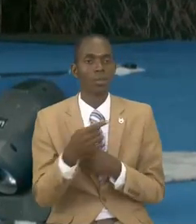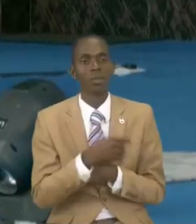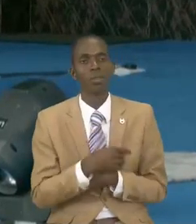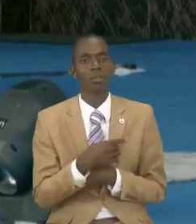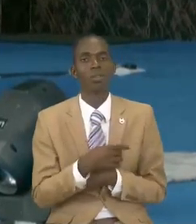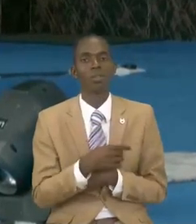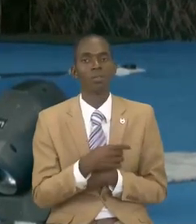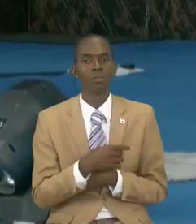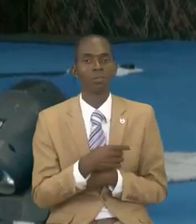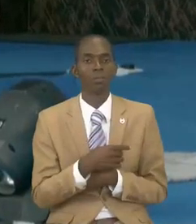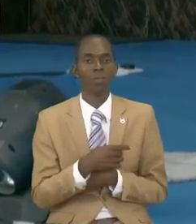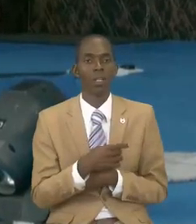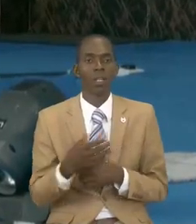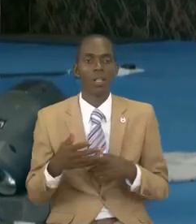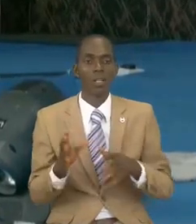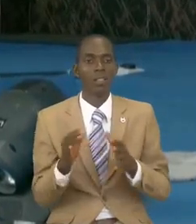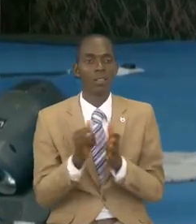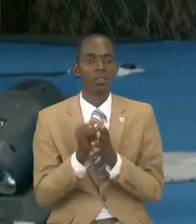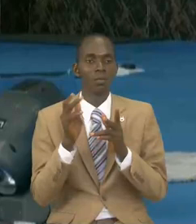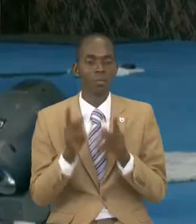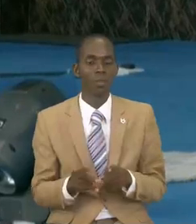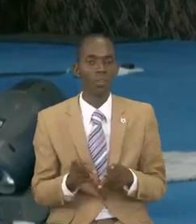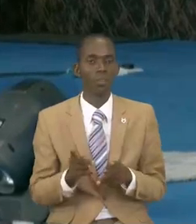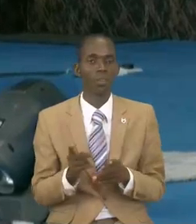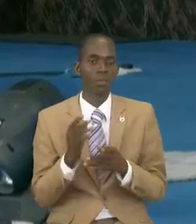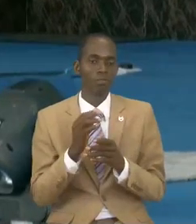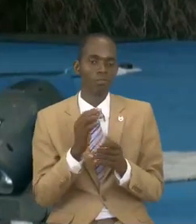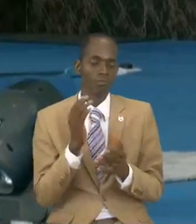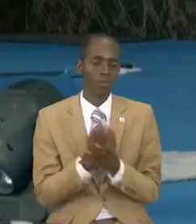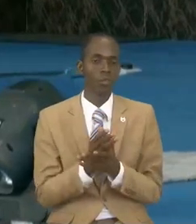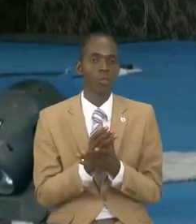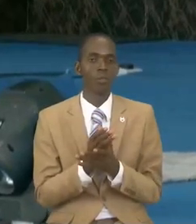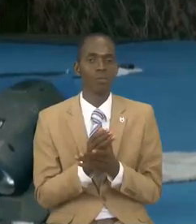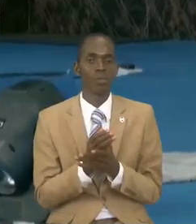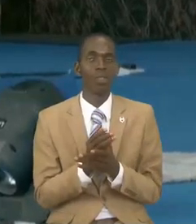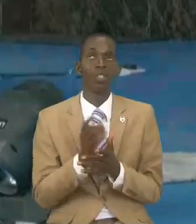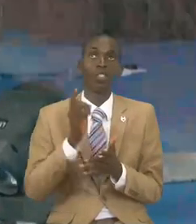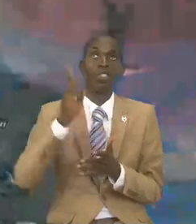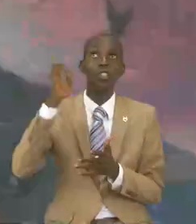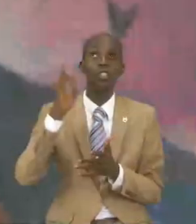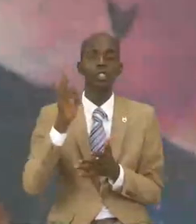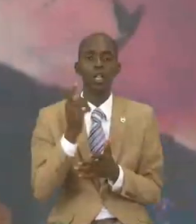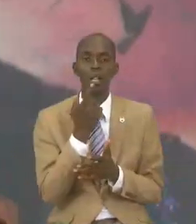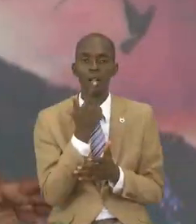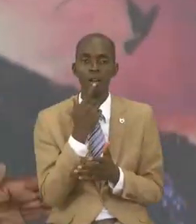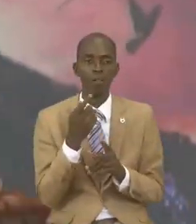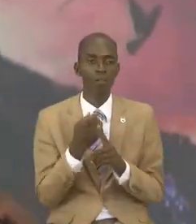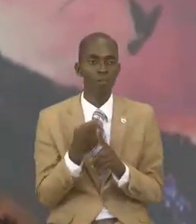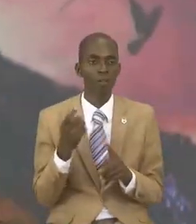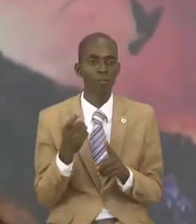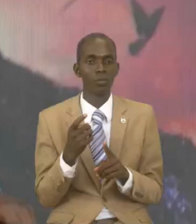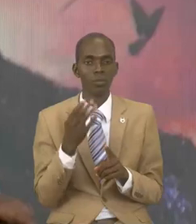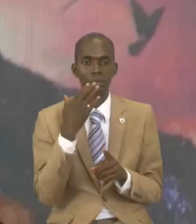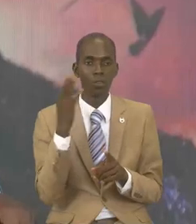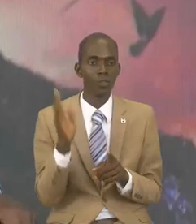la vie à venir, et voir des jours heureux, qu'il préserve sa langue du mal